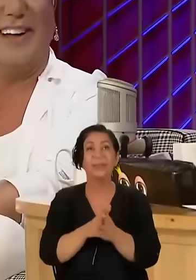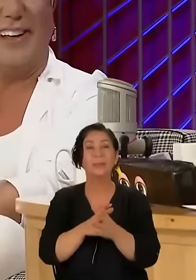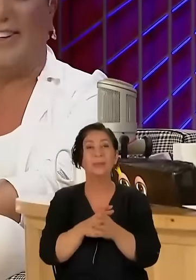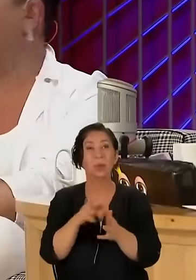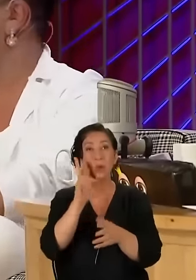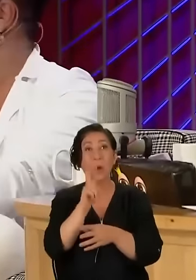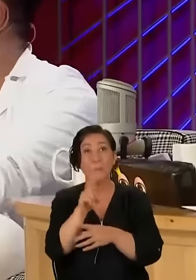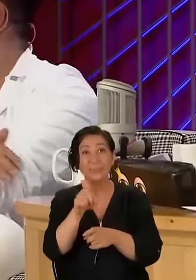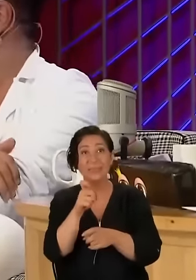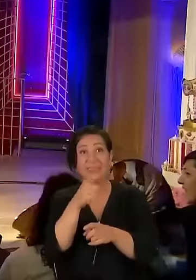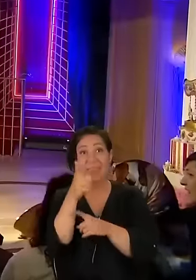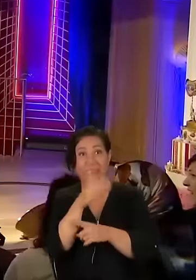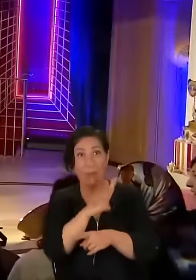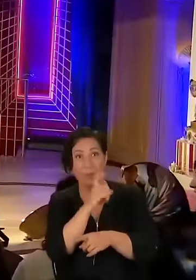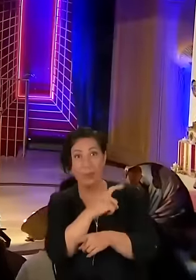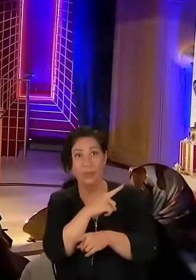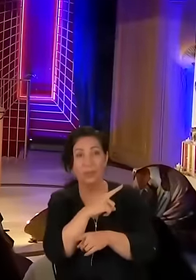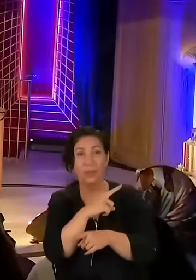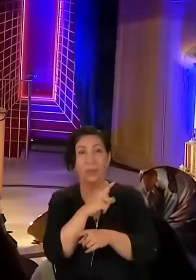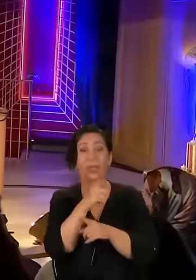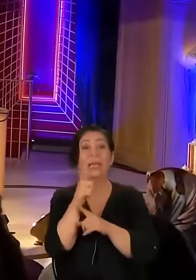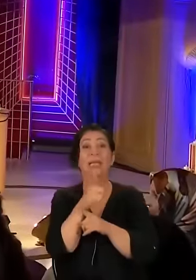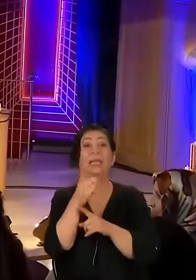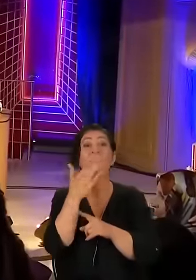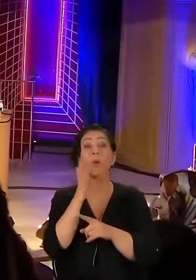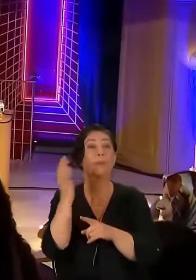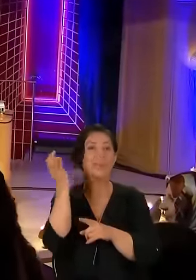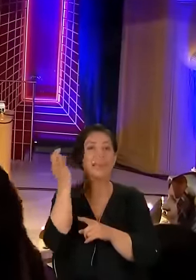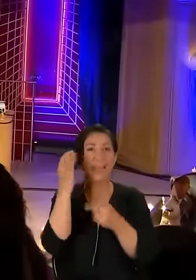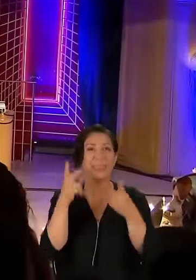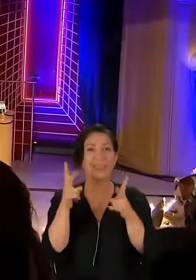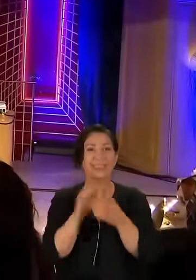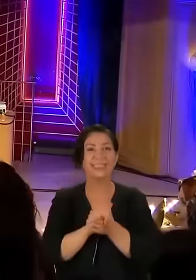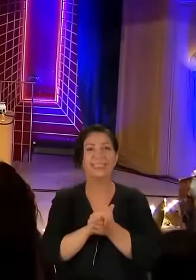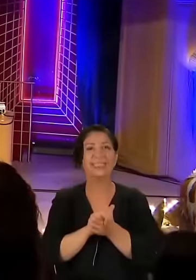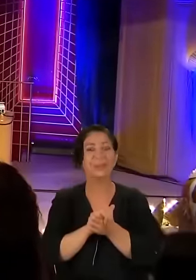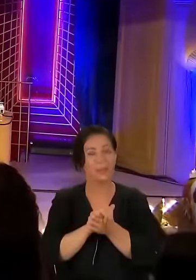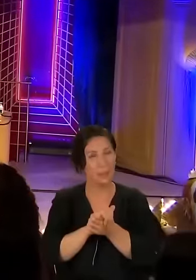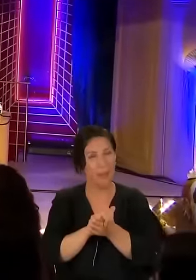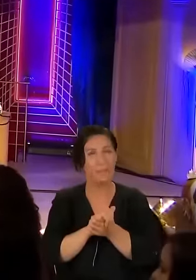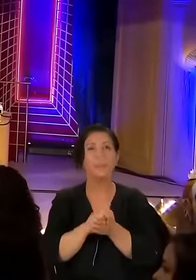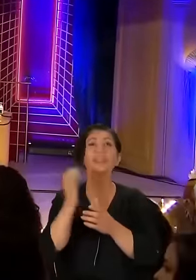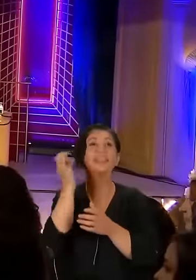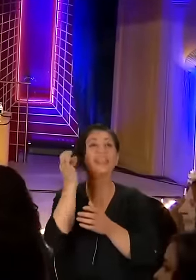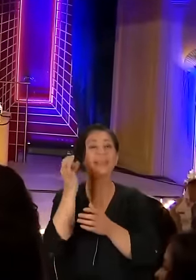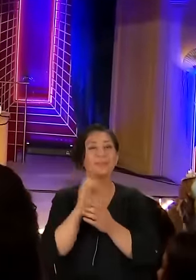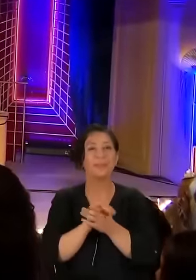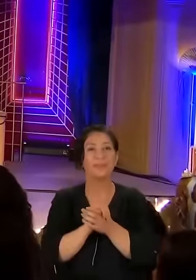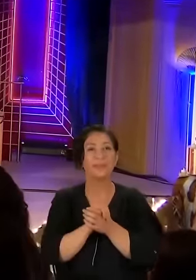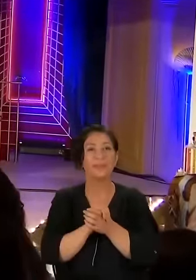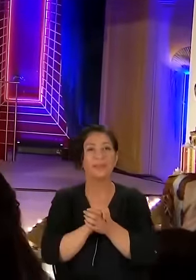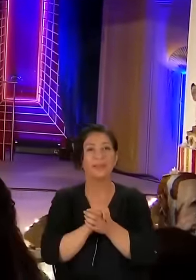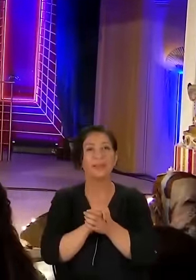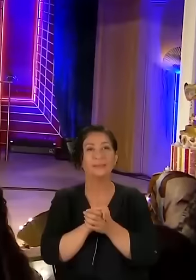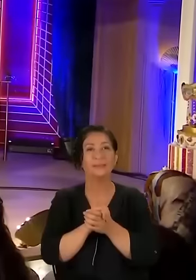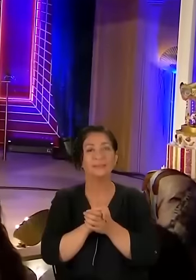Peki görebilir miyiz? Var mı elimizde? Klibi yok. Dinleyebiliriz. Ha dinleyebiliriz. Peki dinleyelim o zaman. Biz söyleyelim